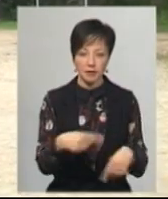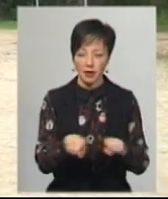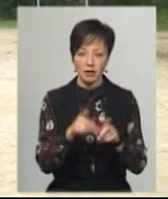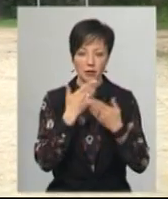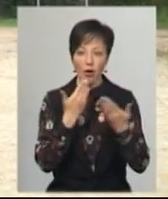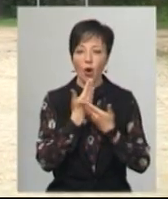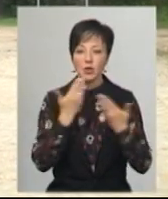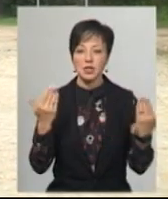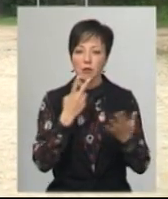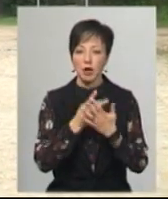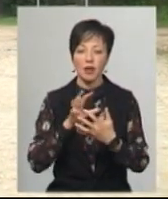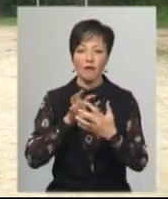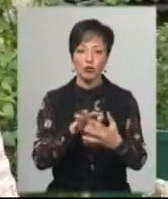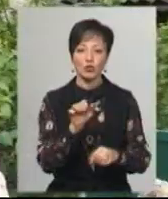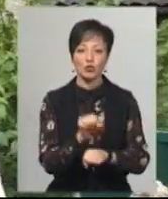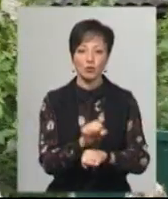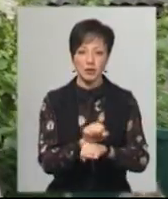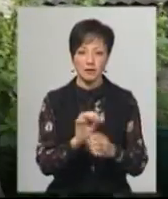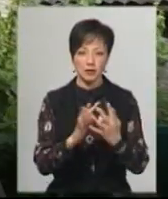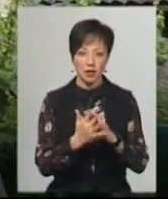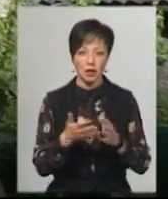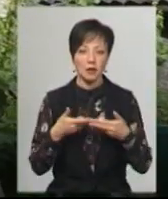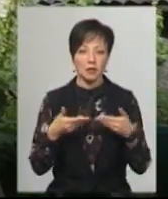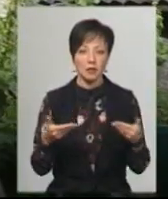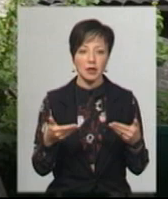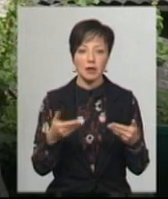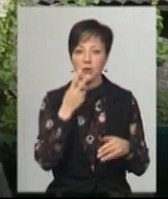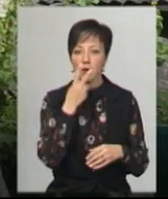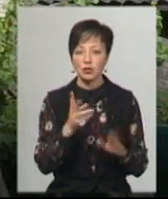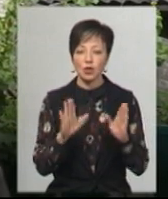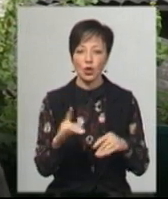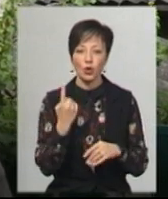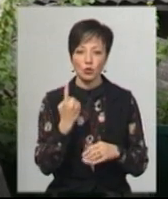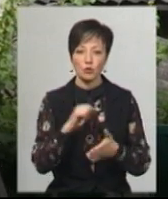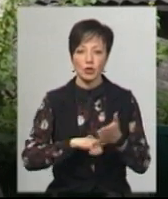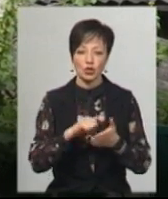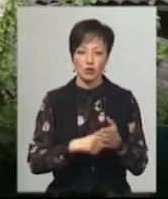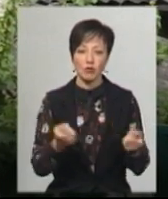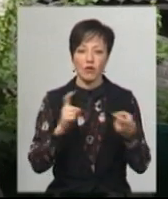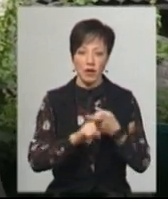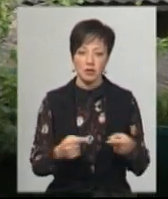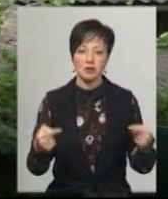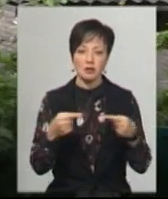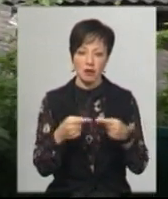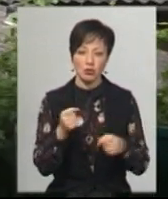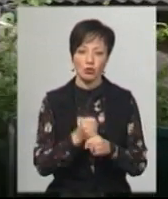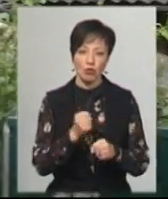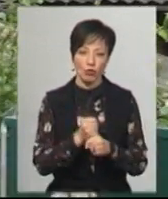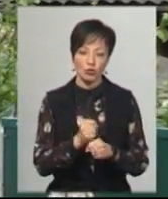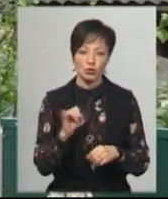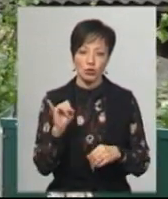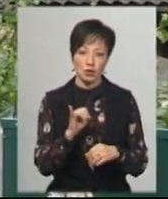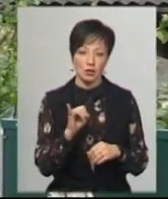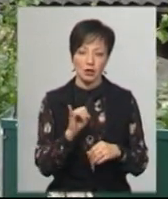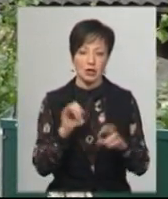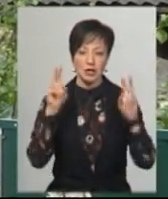його бачили на автобусній зупинці у Ярославці. Ми бачимо тільки одну з причин, яка пов'язана саме з роботою. І